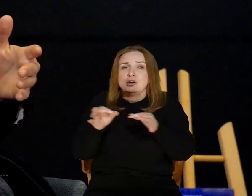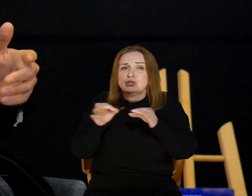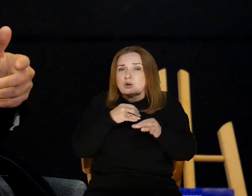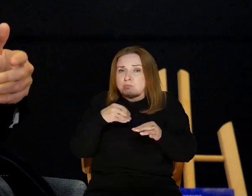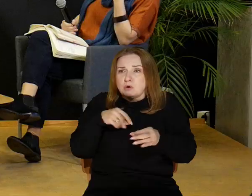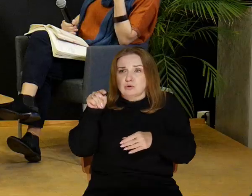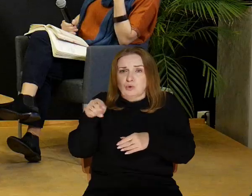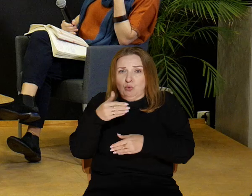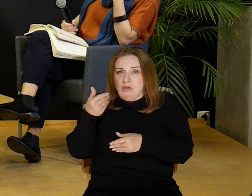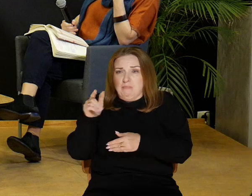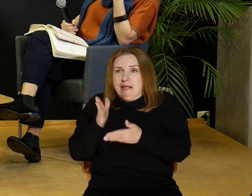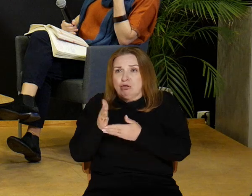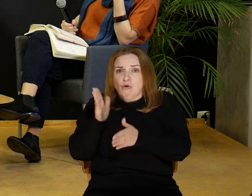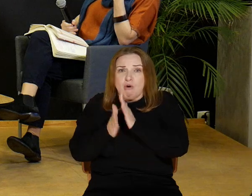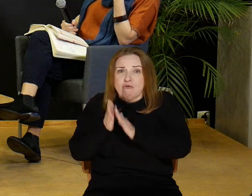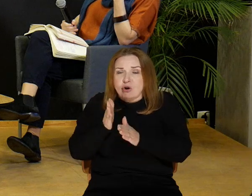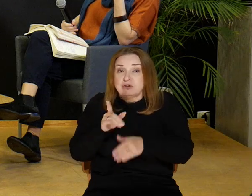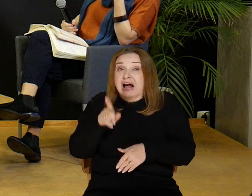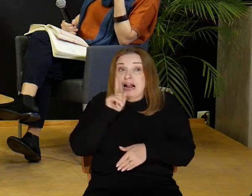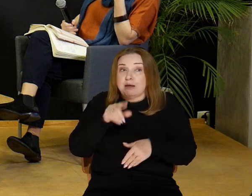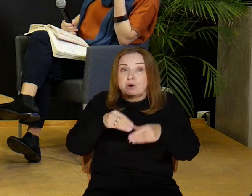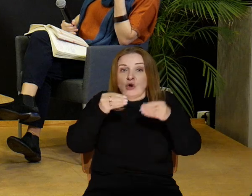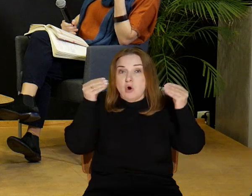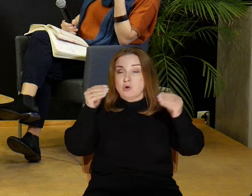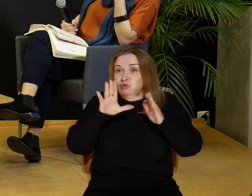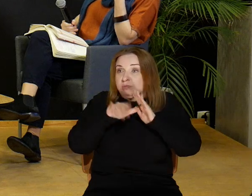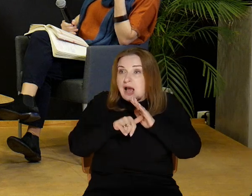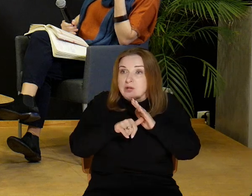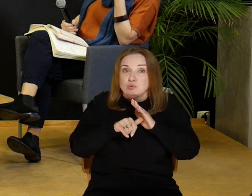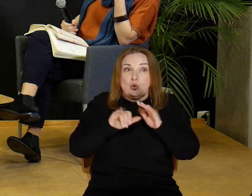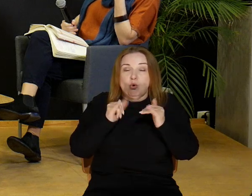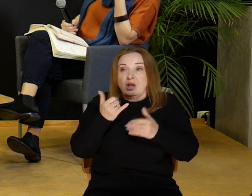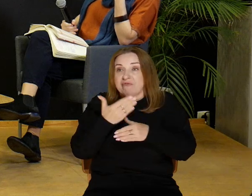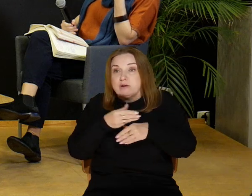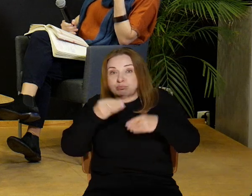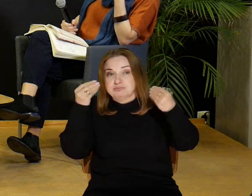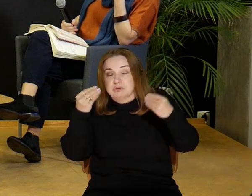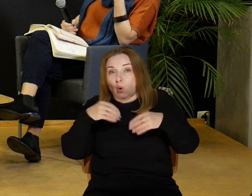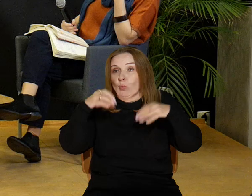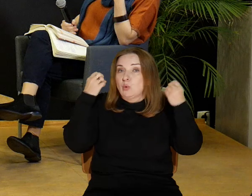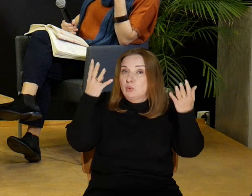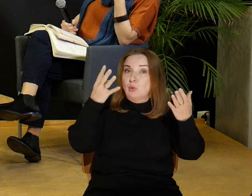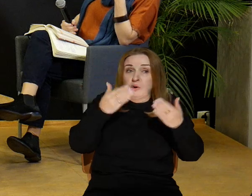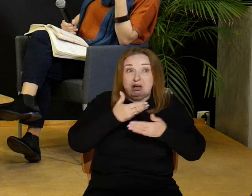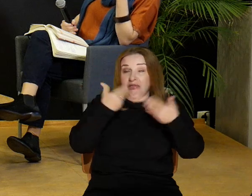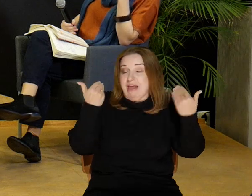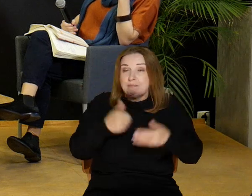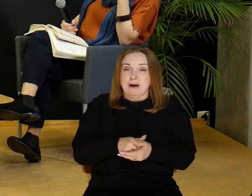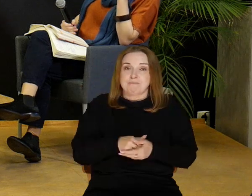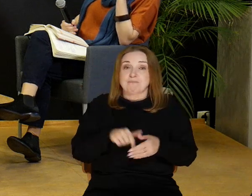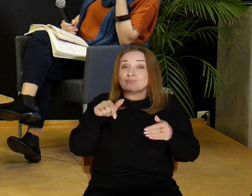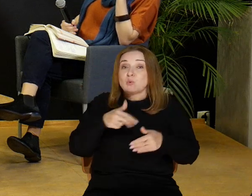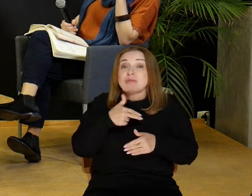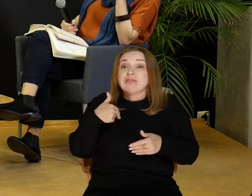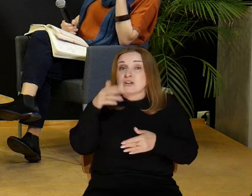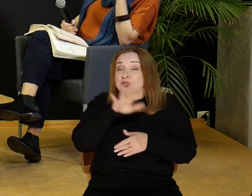heroiczno-martyrologiczne. A brak tam jest właśnie historii przedsiębiorczości na przykład, czy kultury. No, nasze społeczeństwo